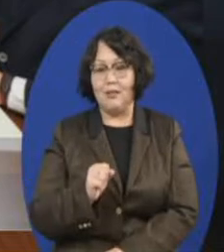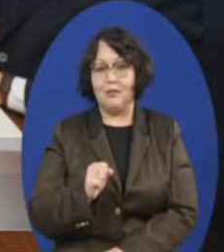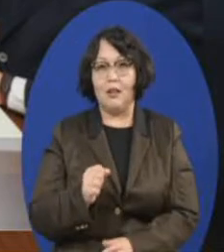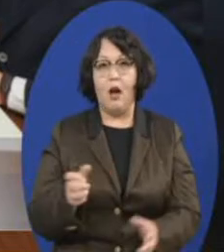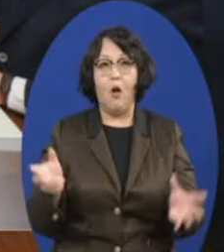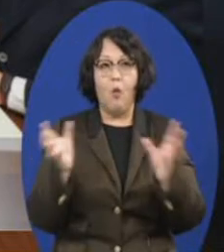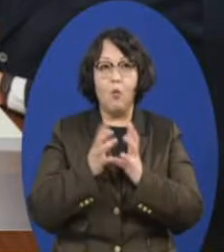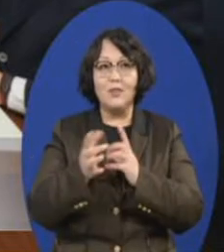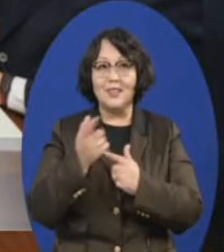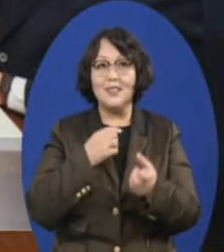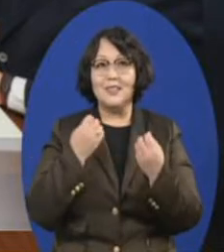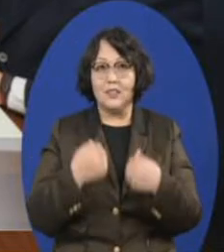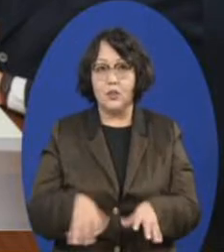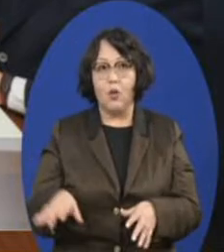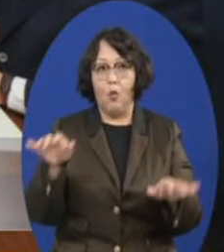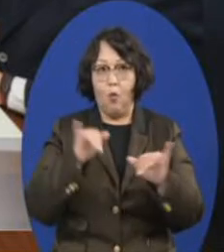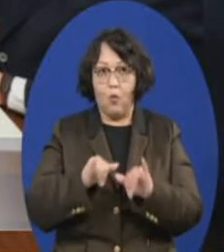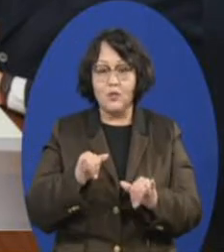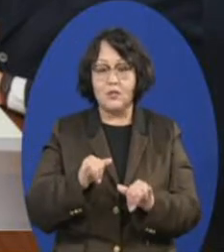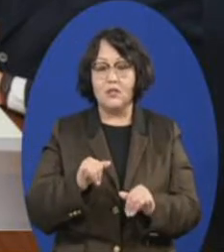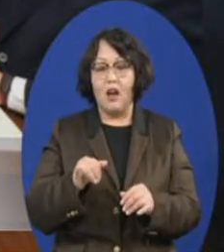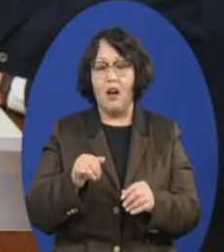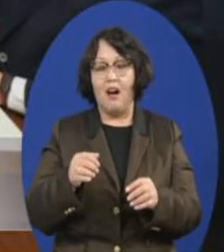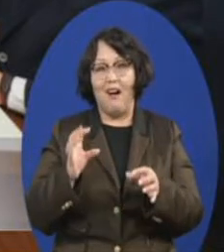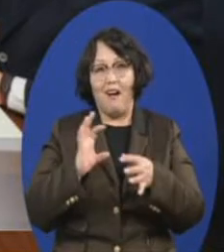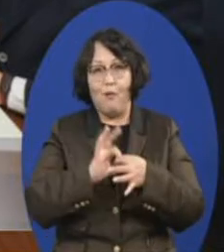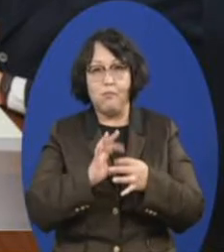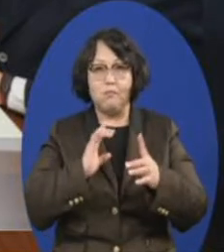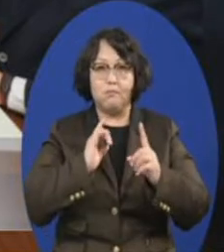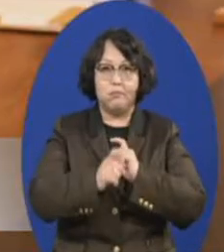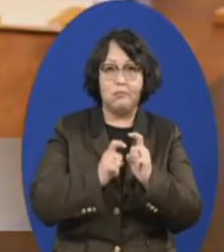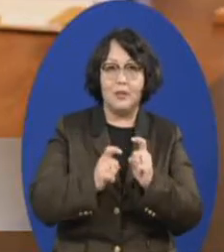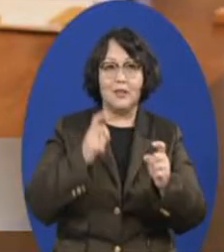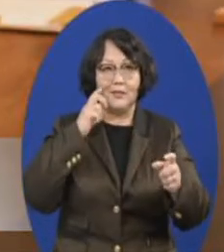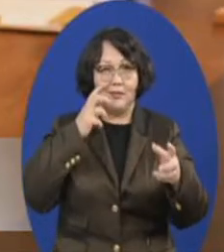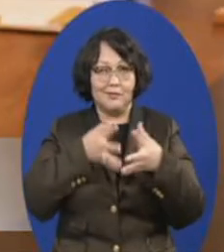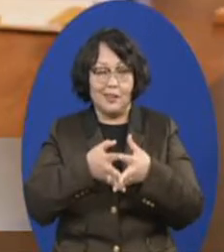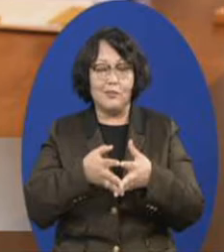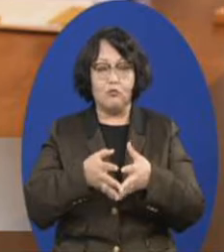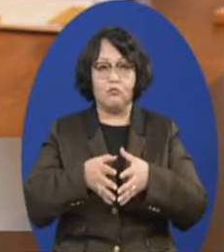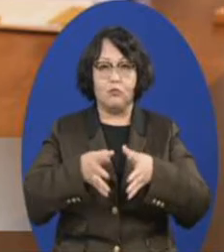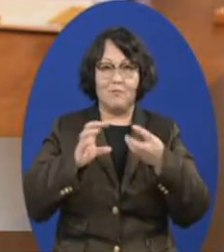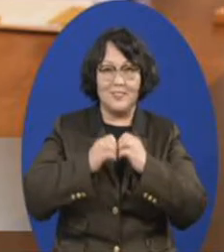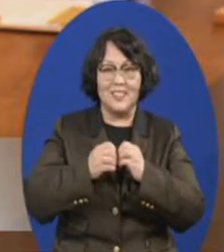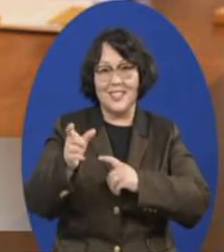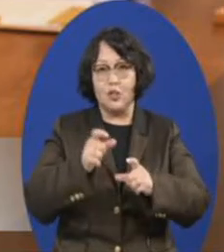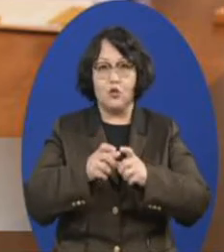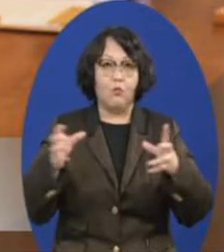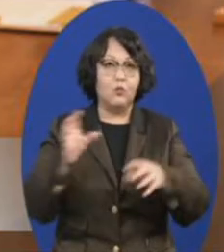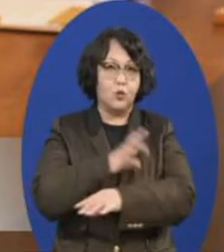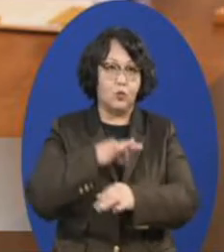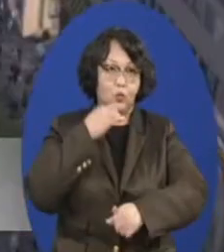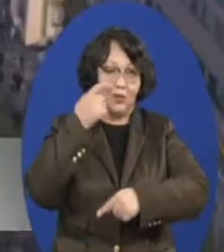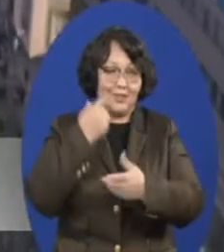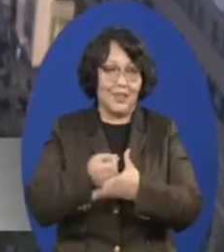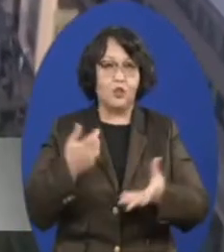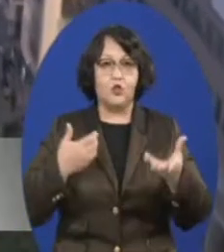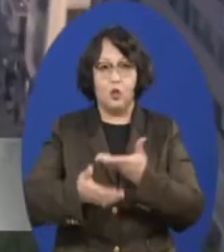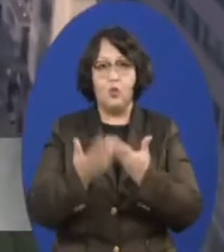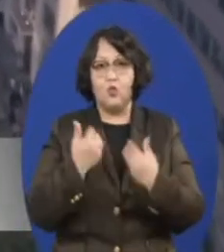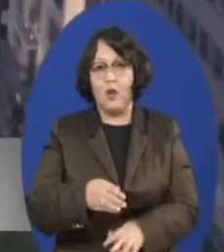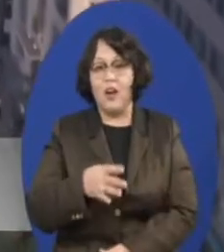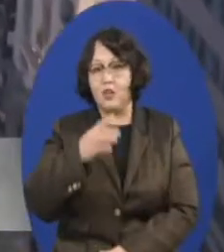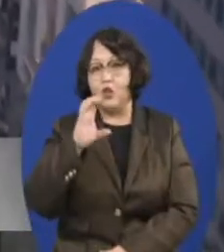Ким Бугьямтай уулзаж, хоёр орны иж бүрэн түншлэлийн харилцааг стратегийн түншлэлд хүргэх эдийн засгийн төслүүдийн талаар санал солилцсон